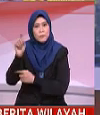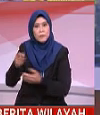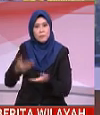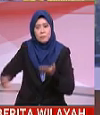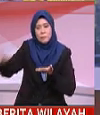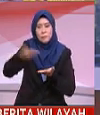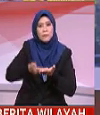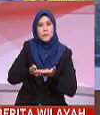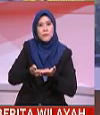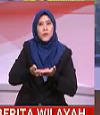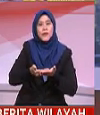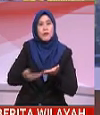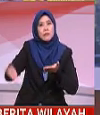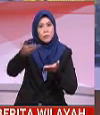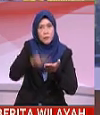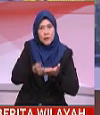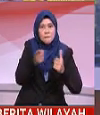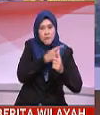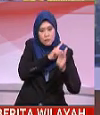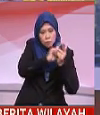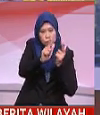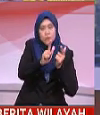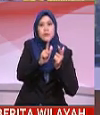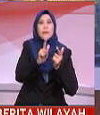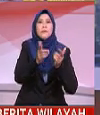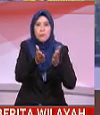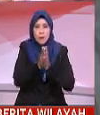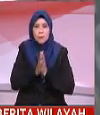kemukakan permohonan terlebih dahulu.